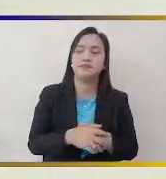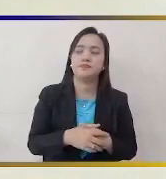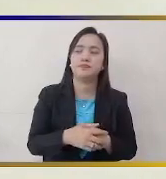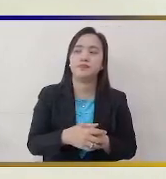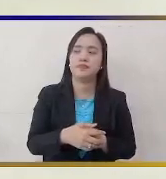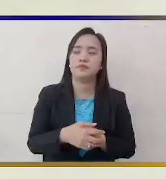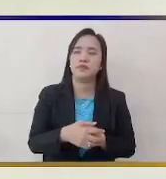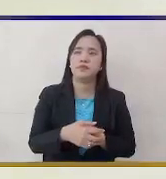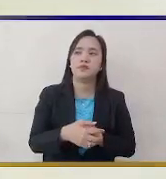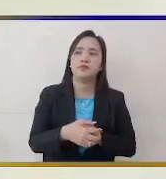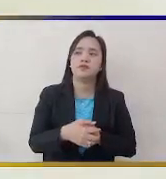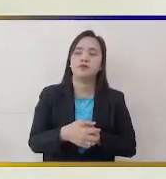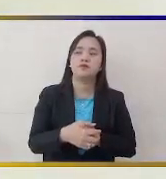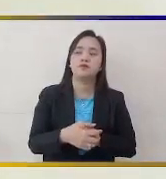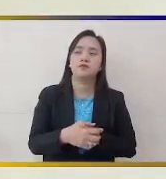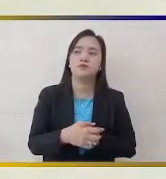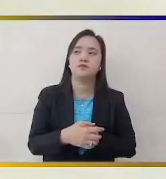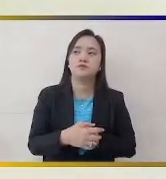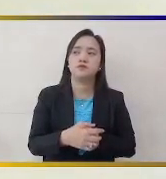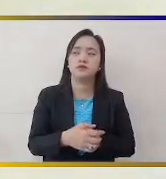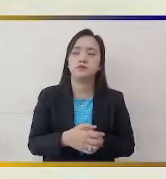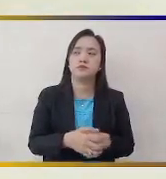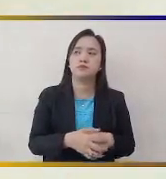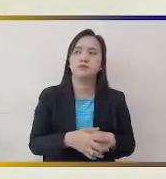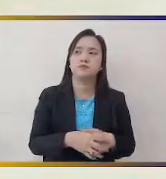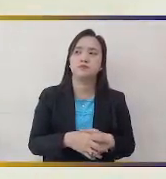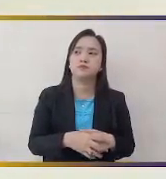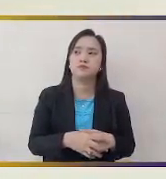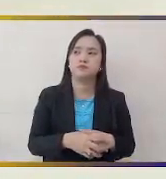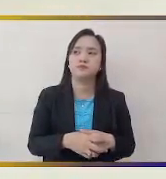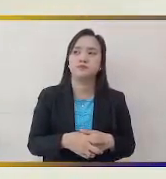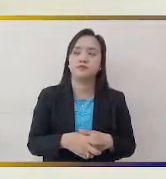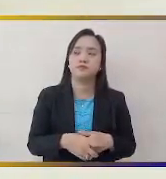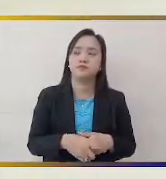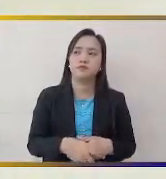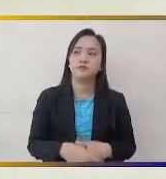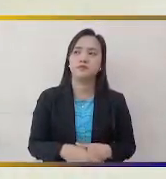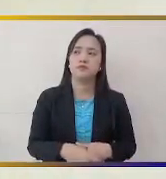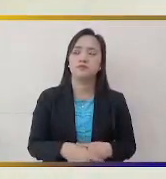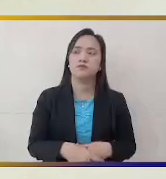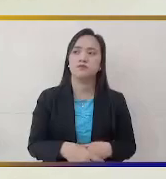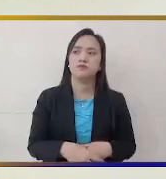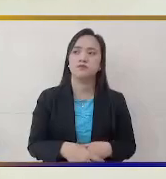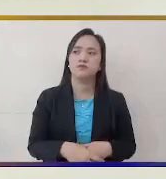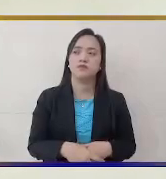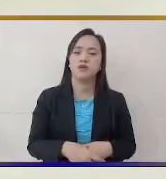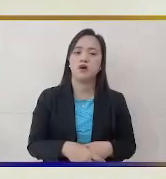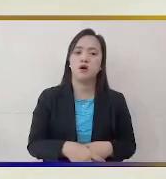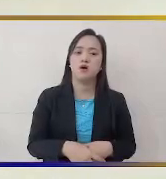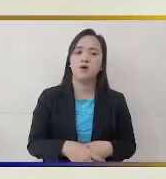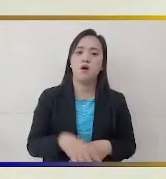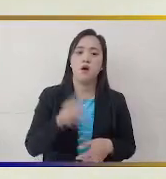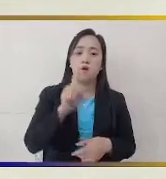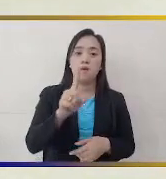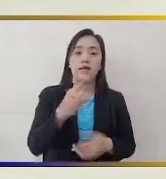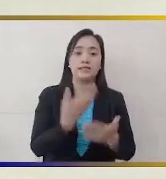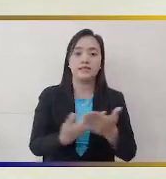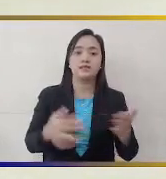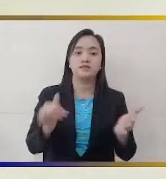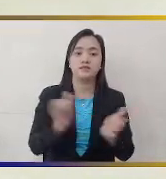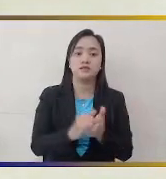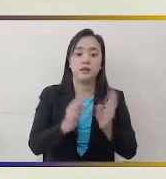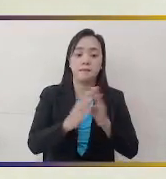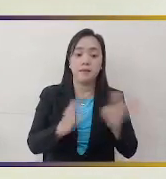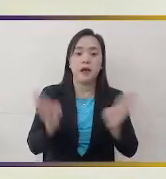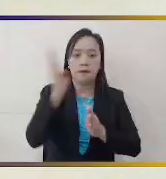business and mga kapatid Ito po kasi ang problema sa atin p pinagpapala tayo ng panginoon no